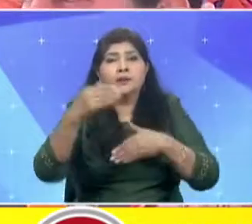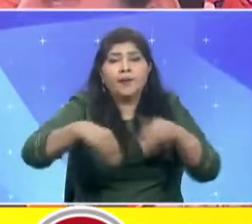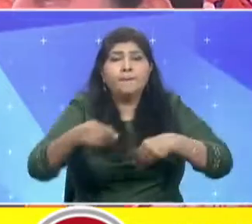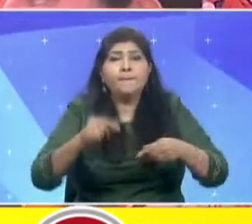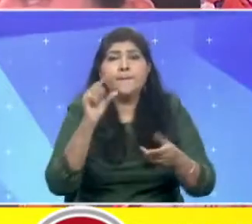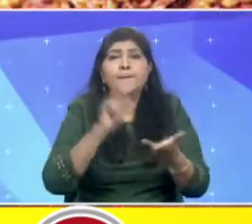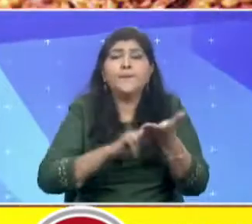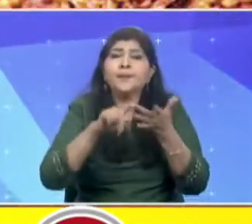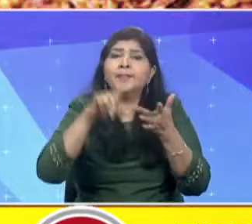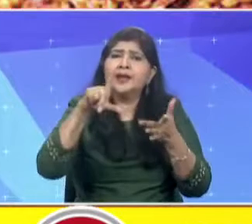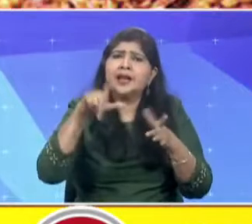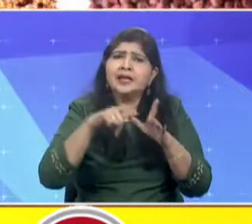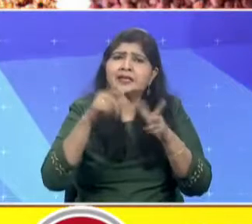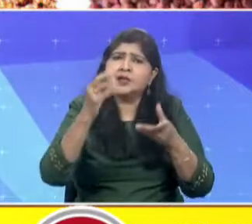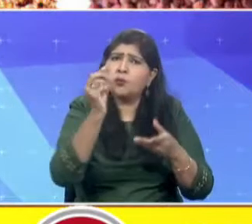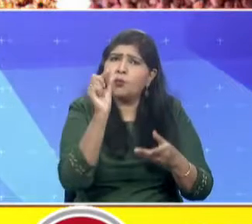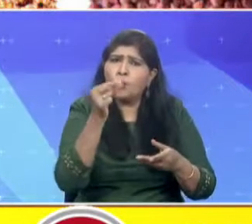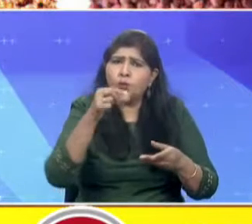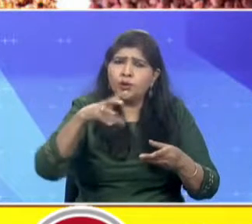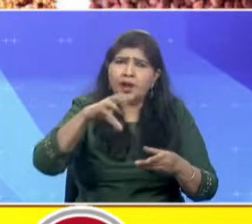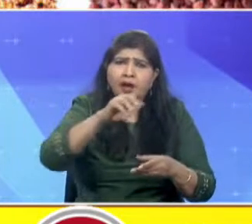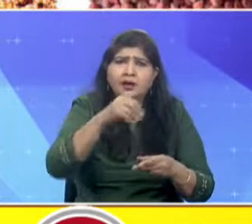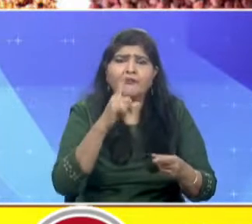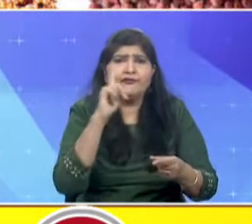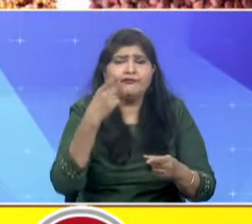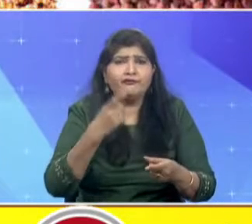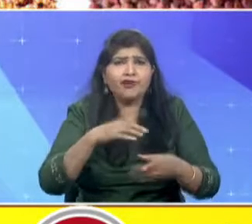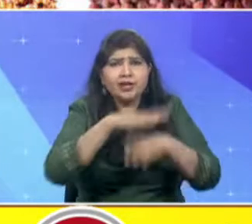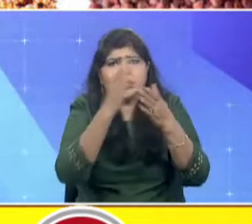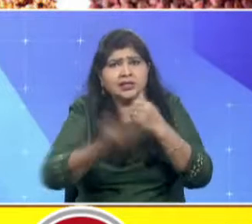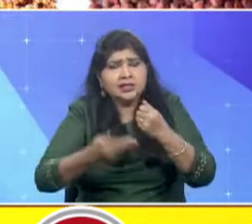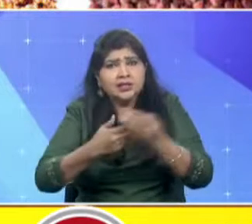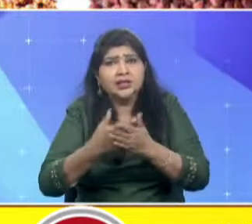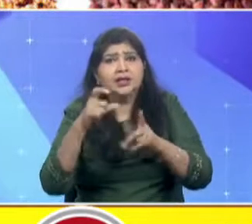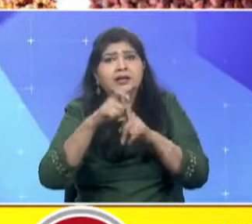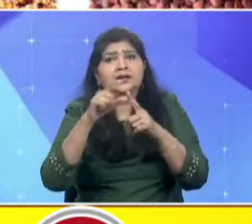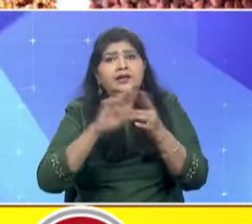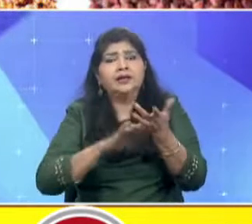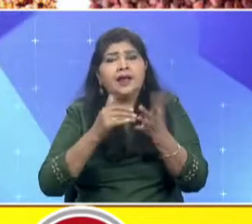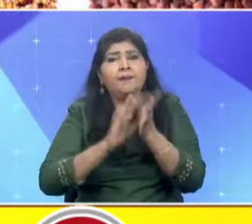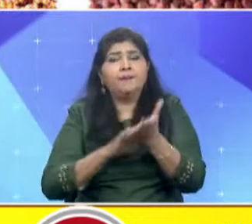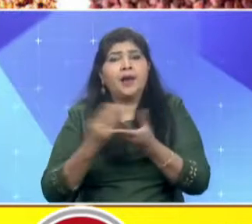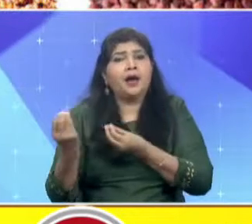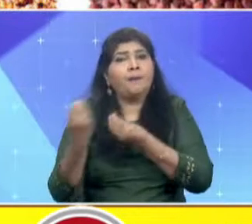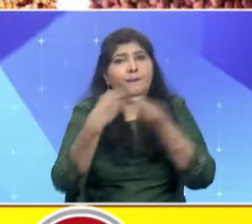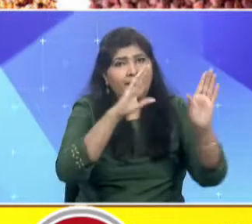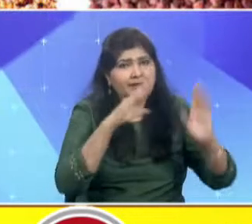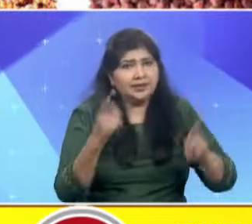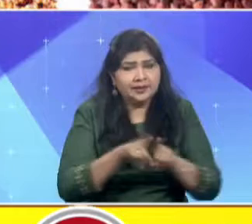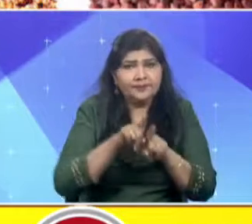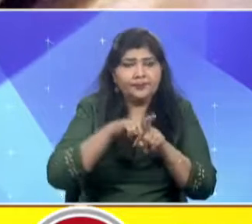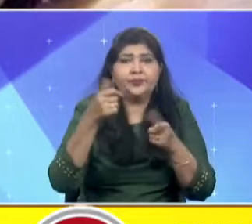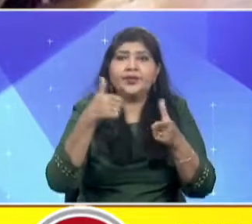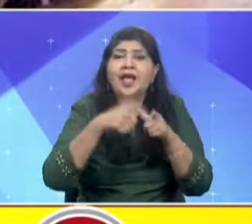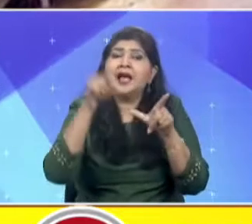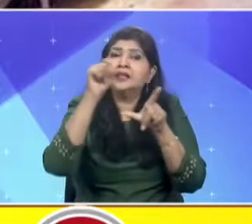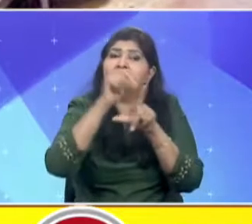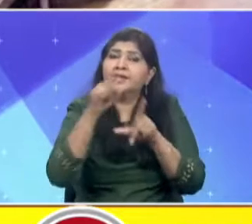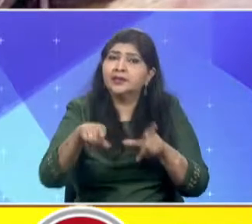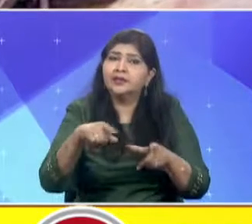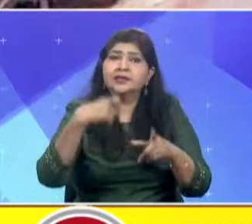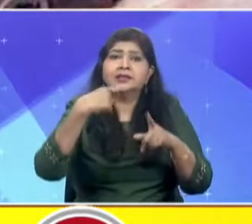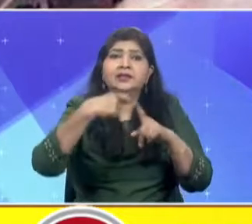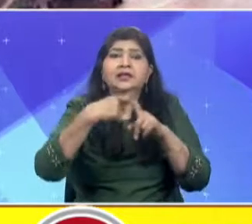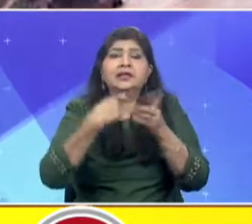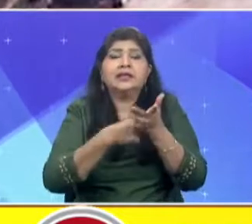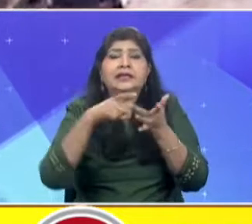मिलेट्स, मोटे अनाज की पहली खेप डेनमार्क को निर्यात की गई। आंध्र प्रदेश के कृष्णा